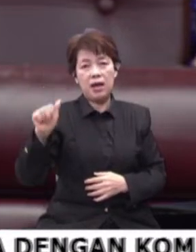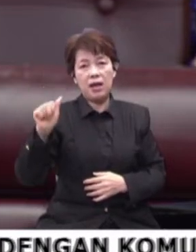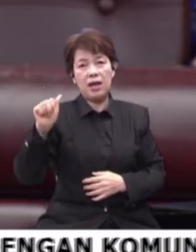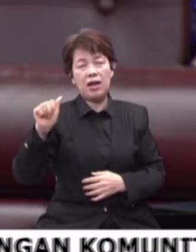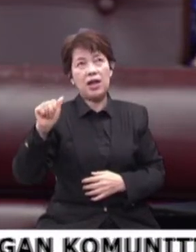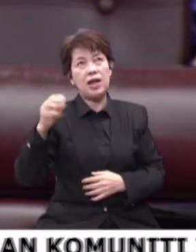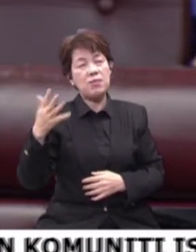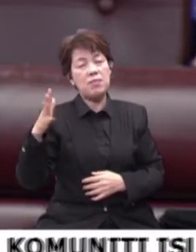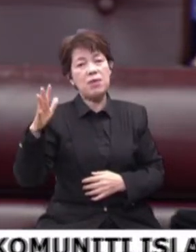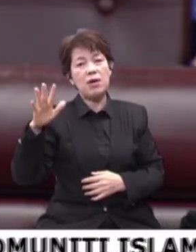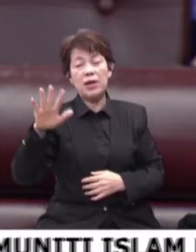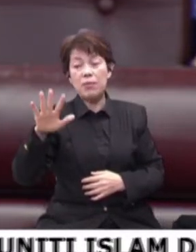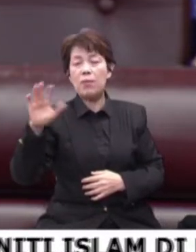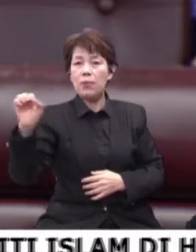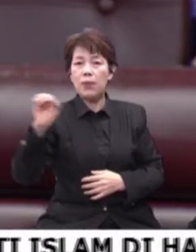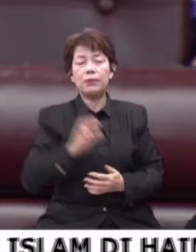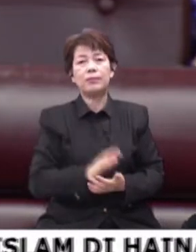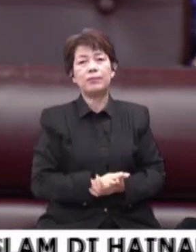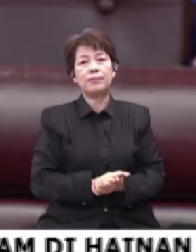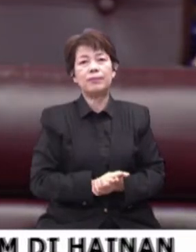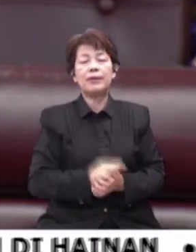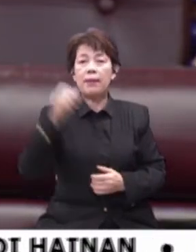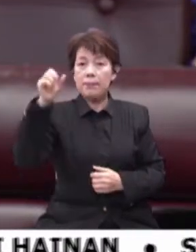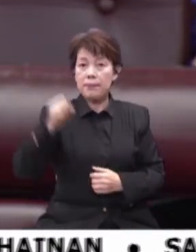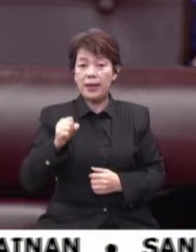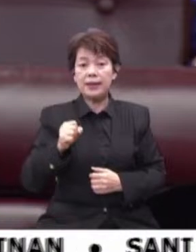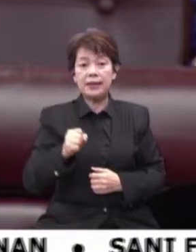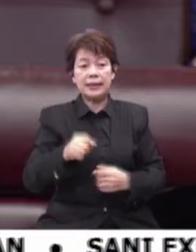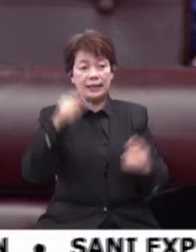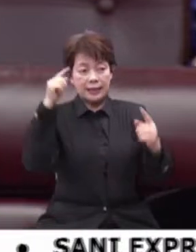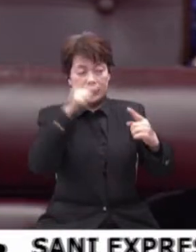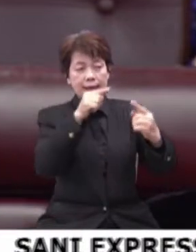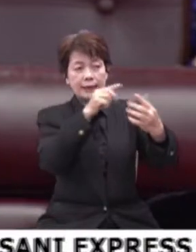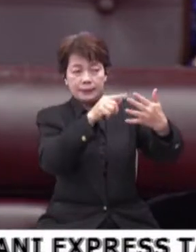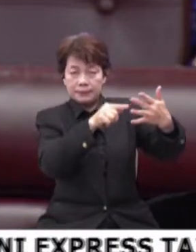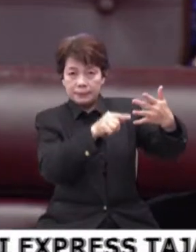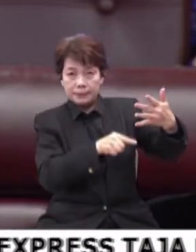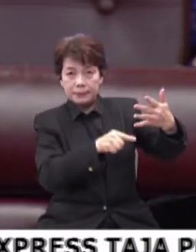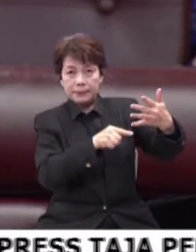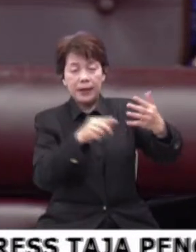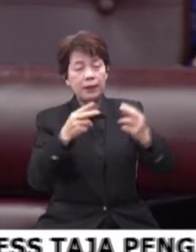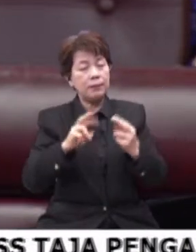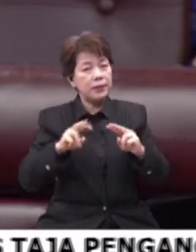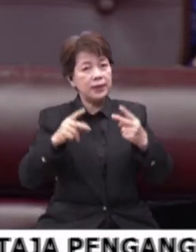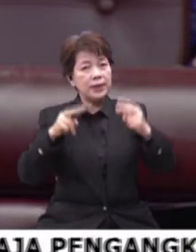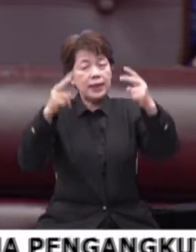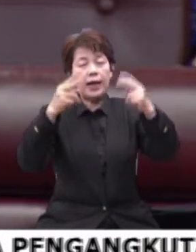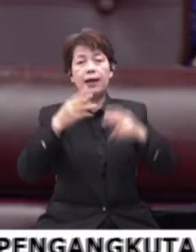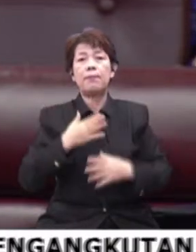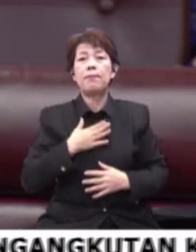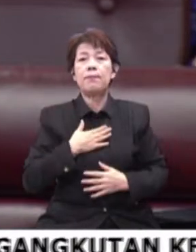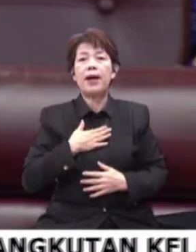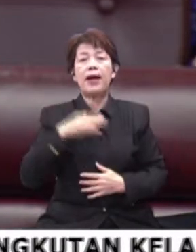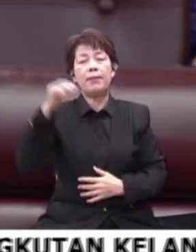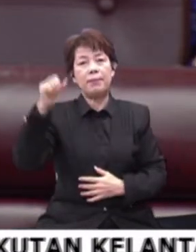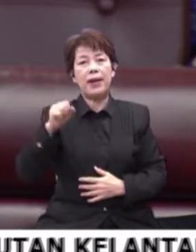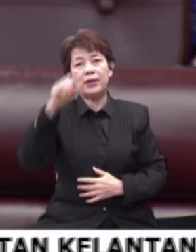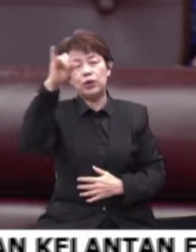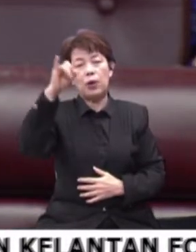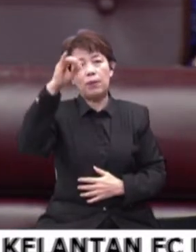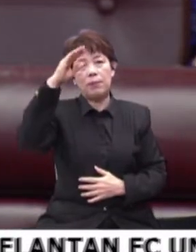50 perkenalan pas ini dijangkau akan meningkatkan penggunaan pelet Johor Baru